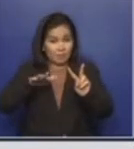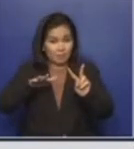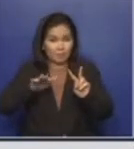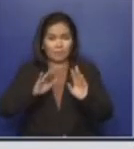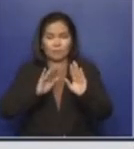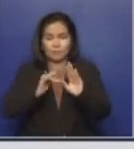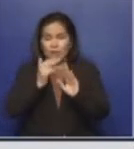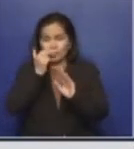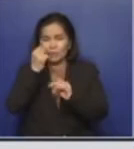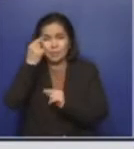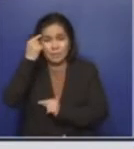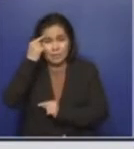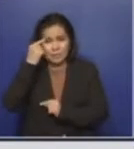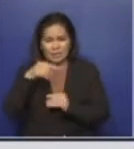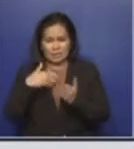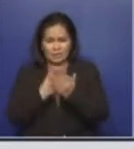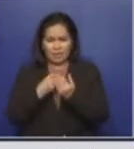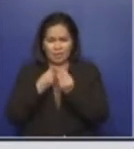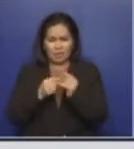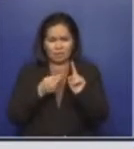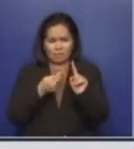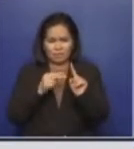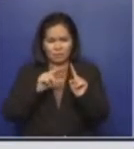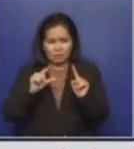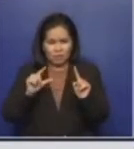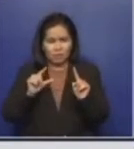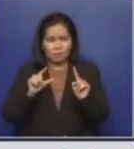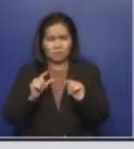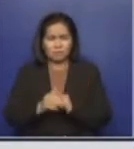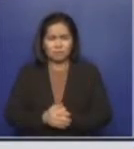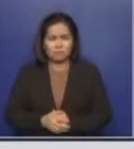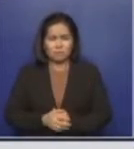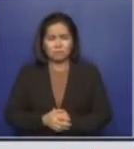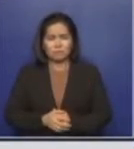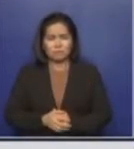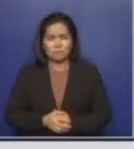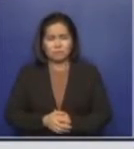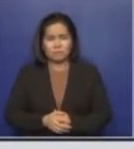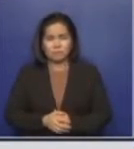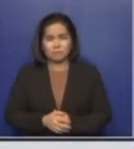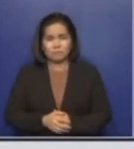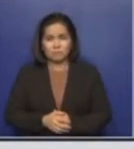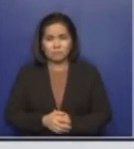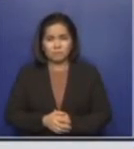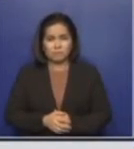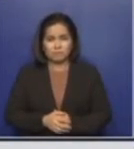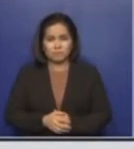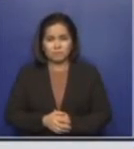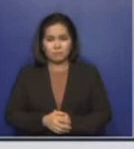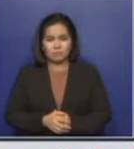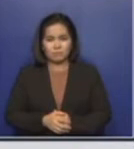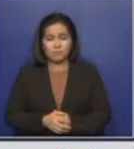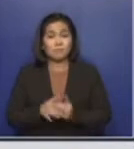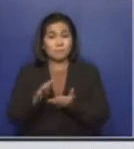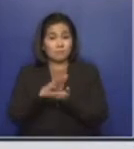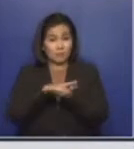ล่ะให้หมื่นกว่าล้านครับท่านรู้ไหมว่าในมหาลัยแห่